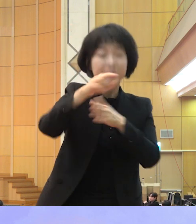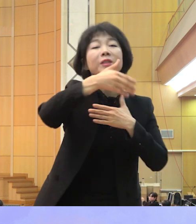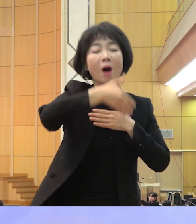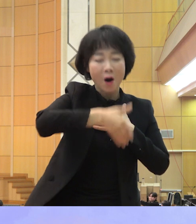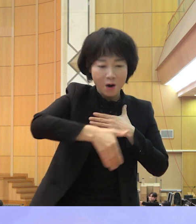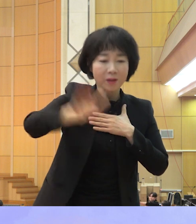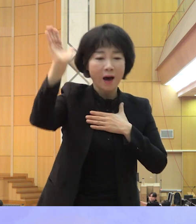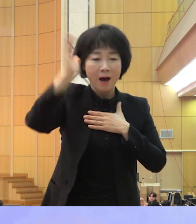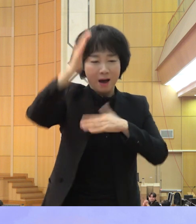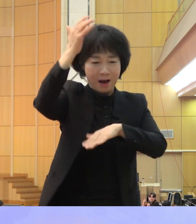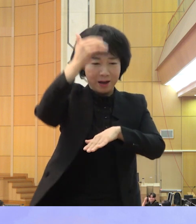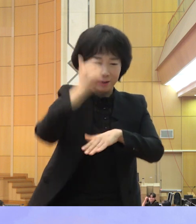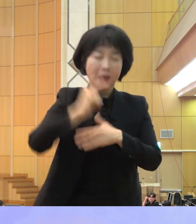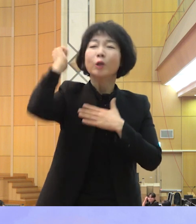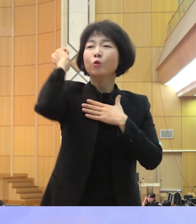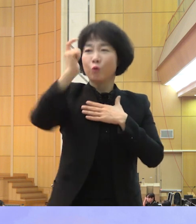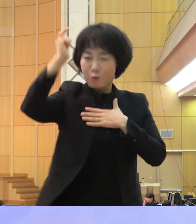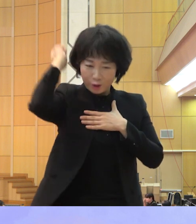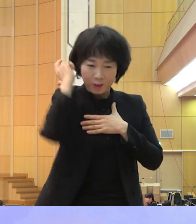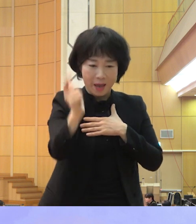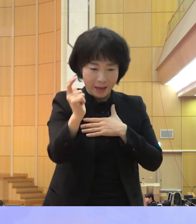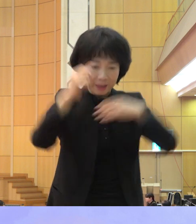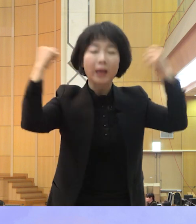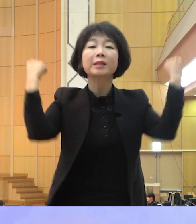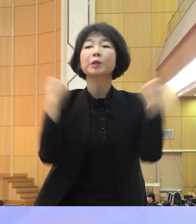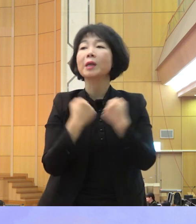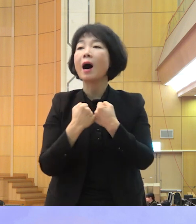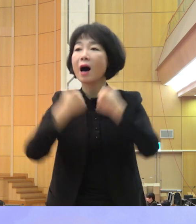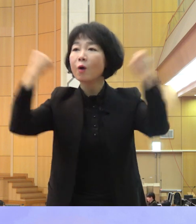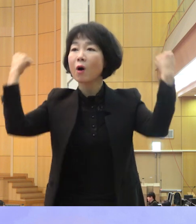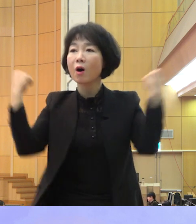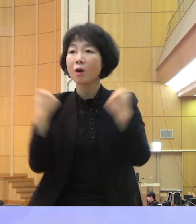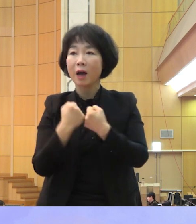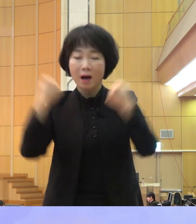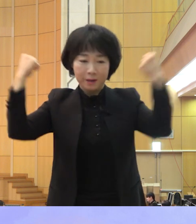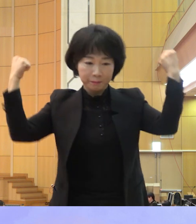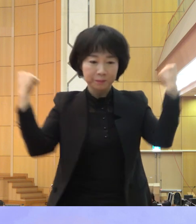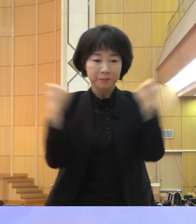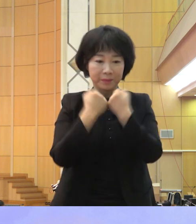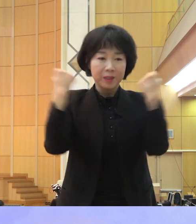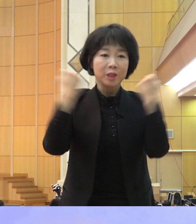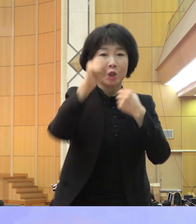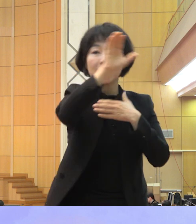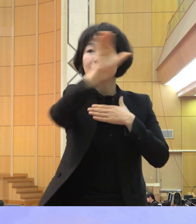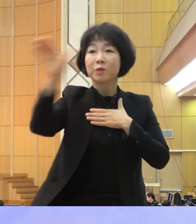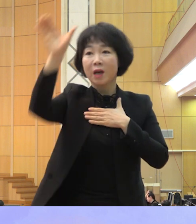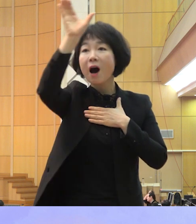기들고 앞서 나가 굳세게 싸워.